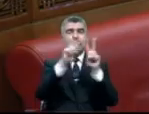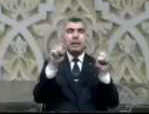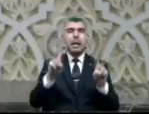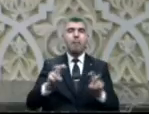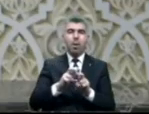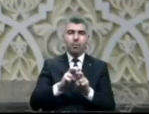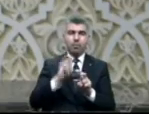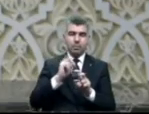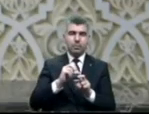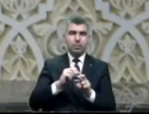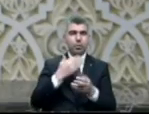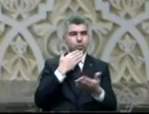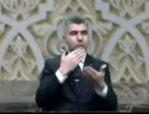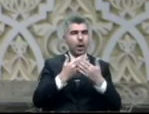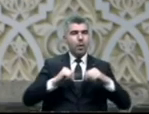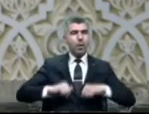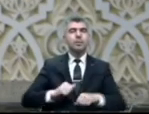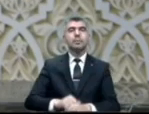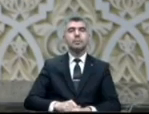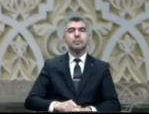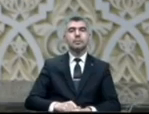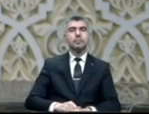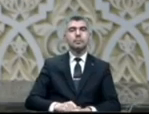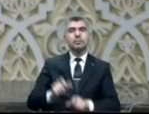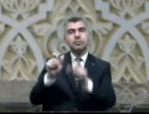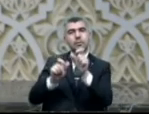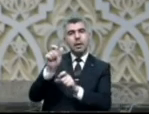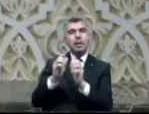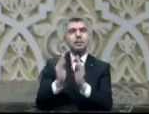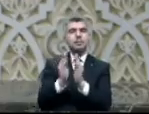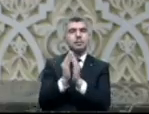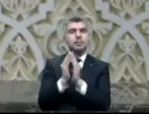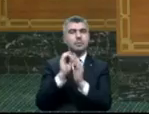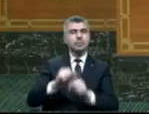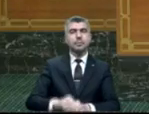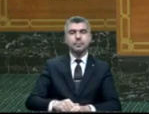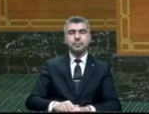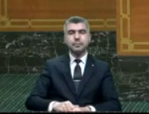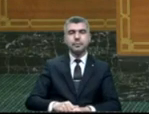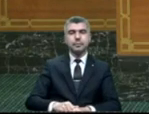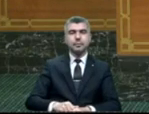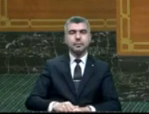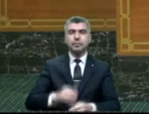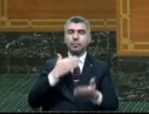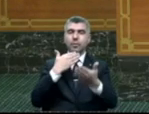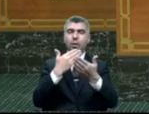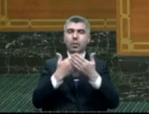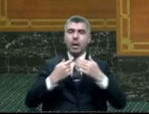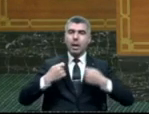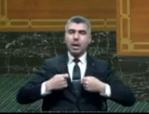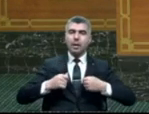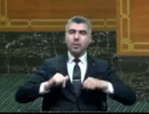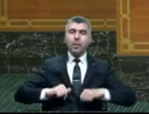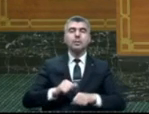وشكرا. شكرا السيدة الوزيرة. دونك في إطار التعقيب أعطي الكلمة لمجموعة العدالة الاجتماعية. السي سعيد تفضلوا. السيد الرئيس، السيدة